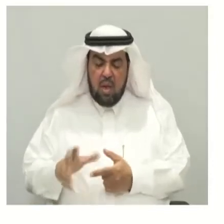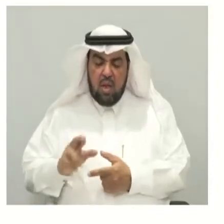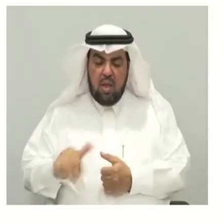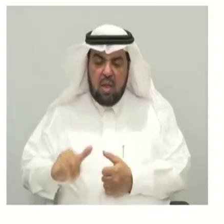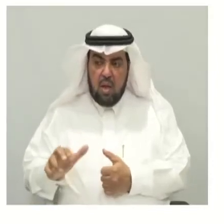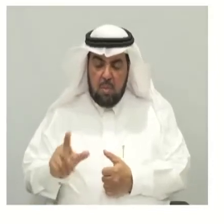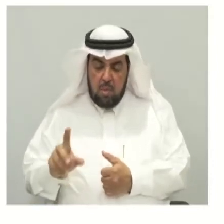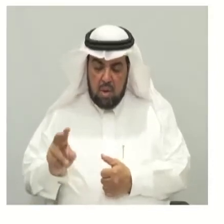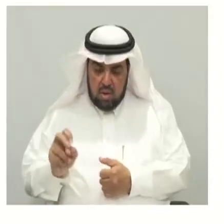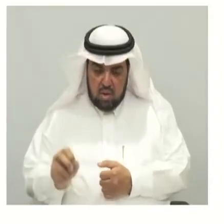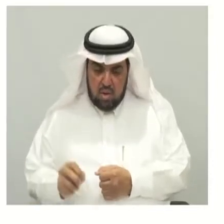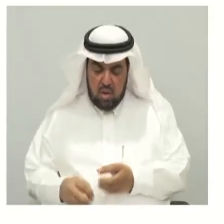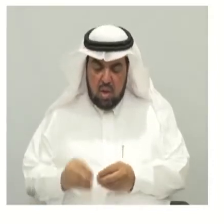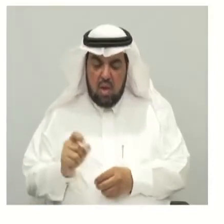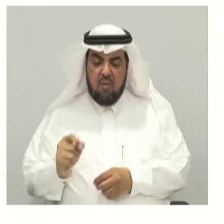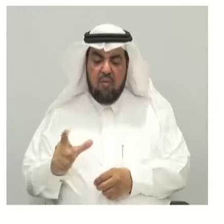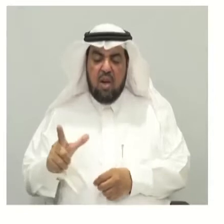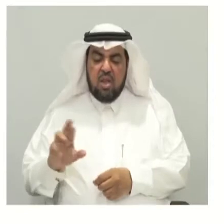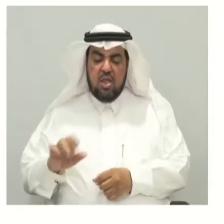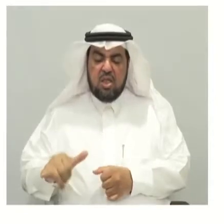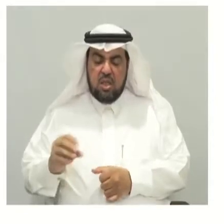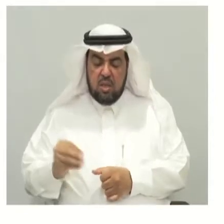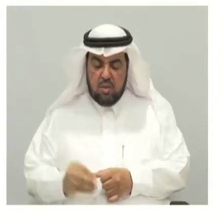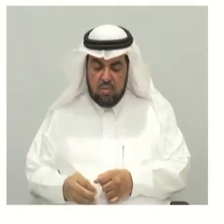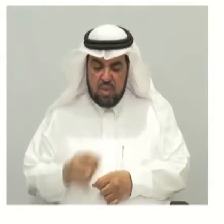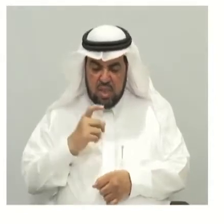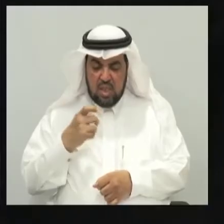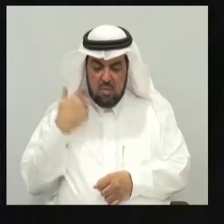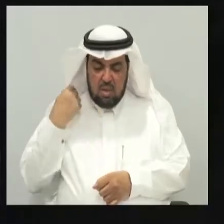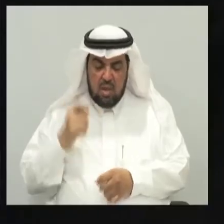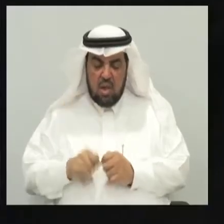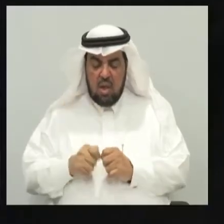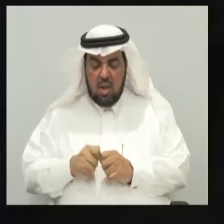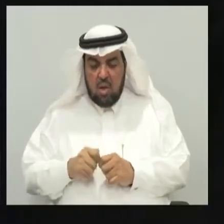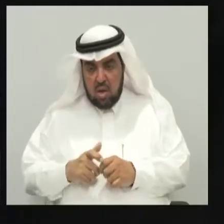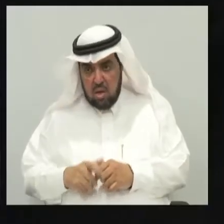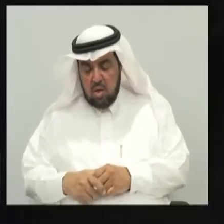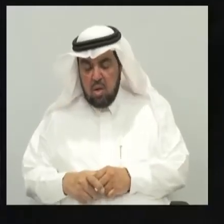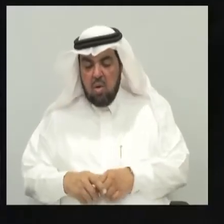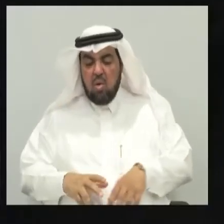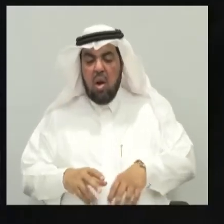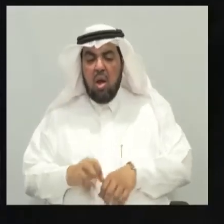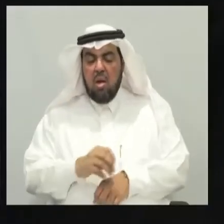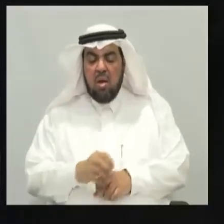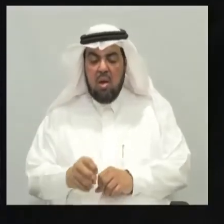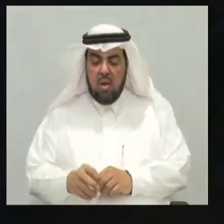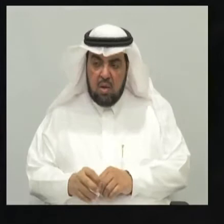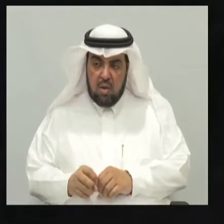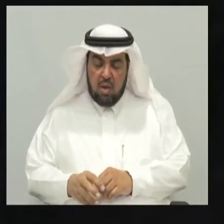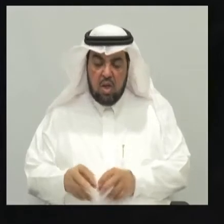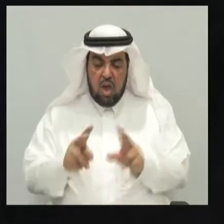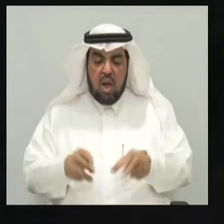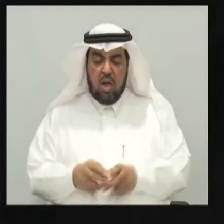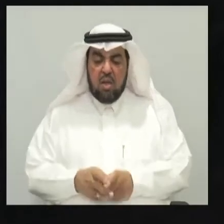كلها عناصر ماذا؟ عناصر فلزية، عناصر فلزية. الذهب، الحديد، النحاس، الفضة، هذه كلها ماذا يعني لي؟ ماذا كيف